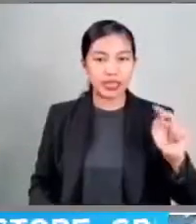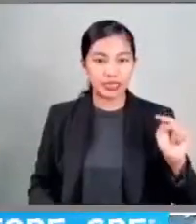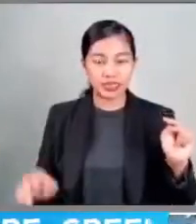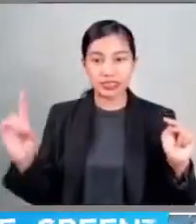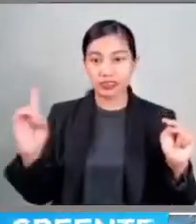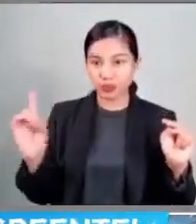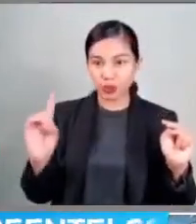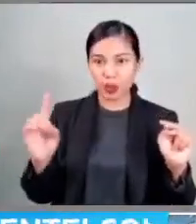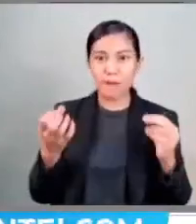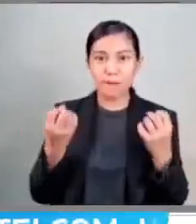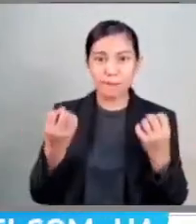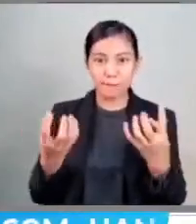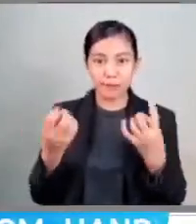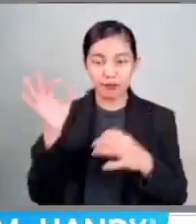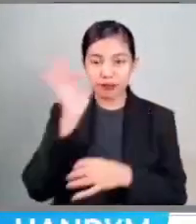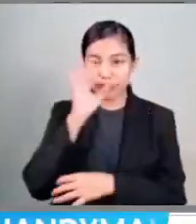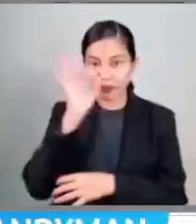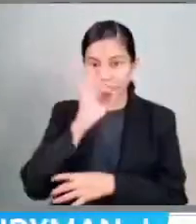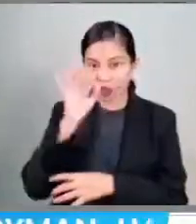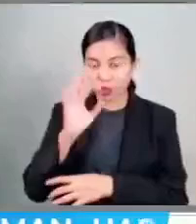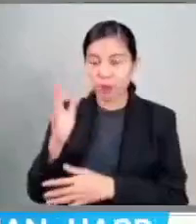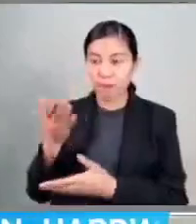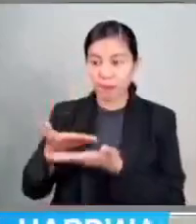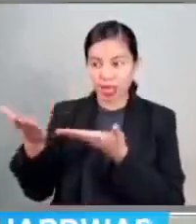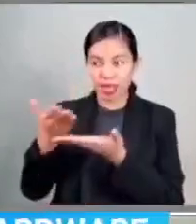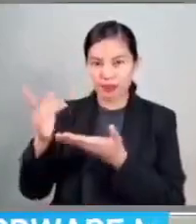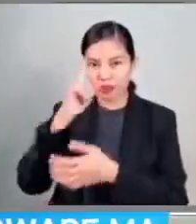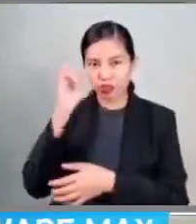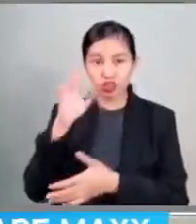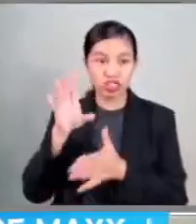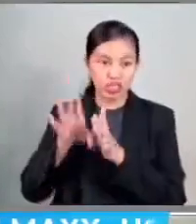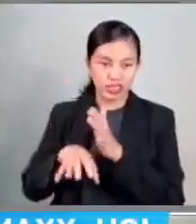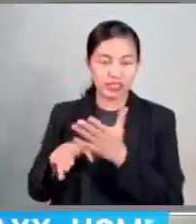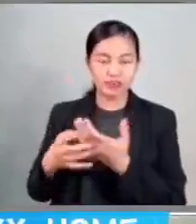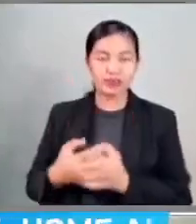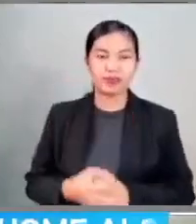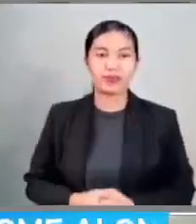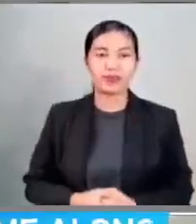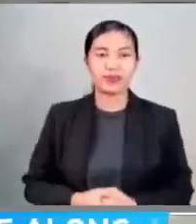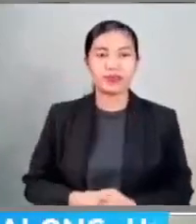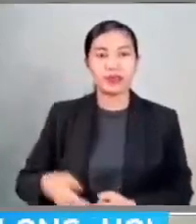dahil mura ang mga paninda doon. Bam Alegre, nagbabalita para sa GMA Integrated News.